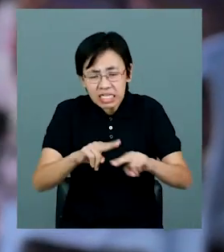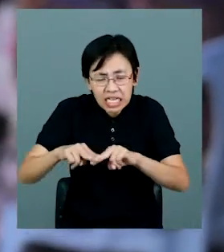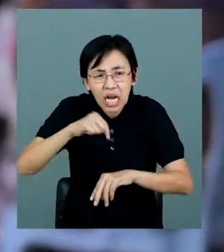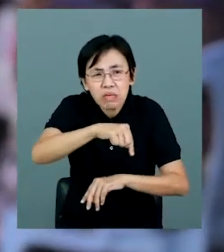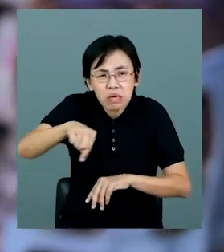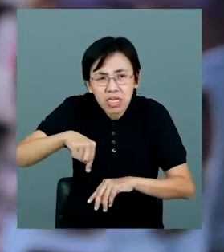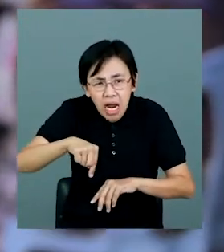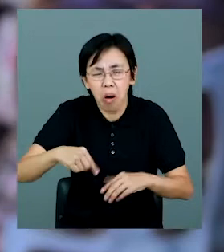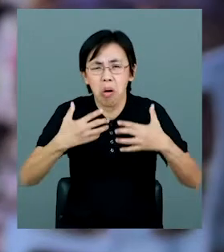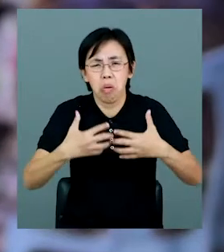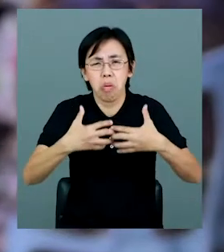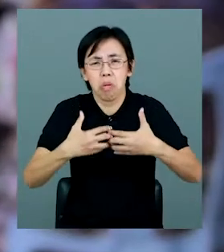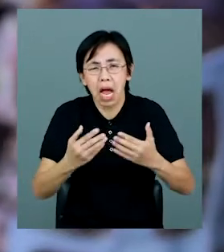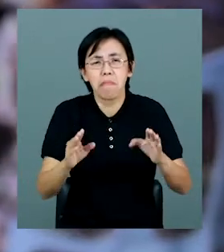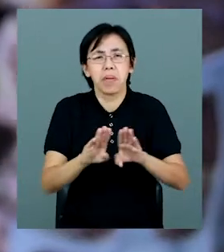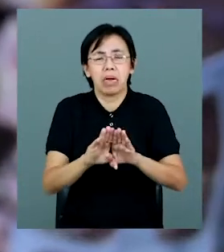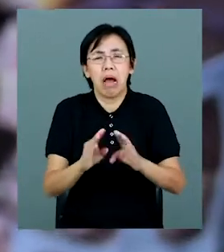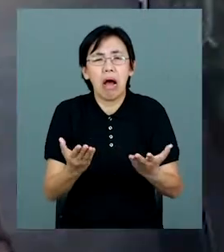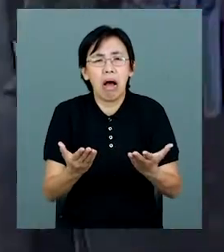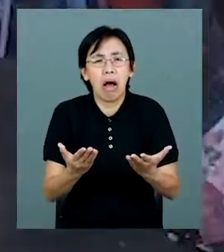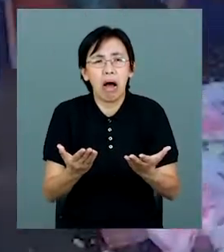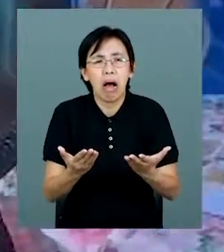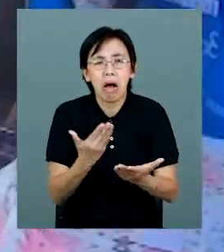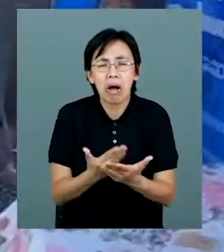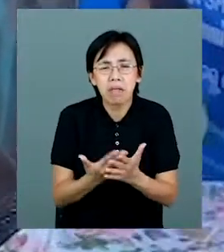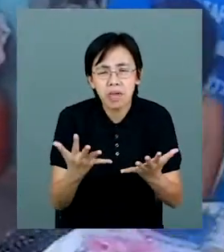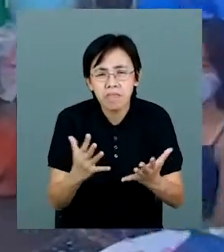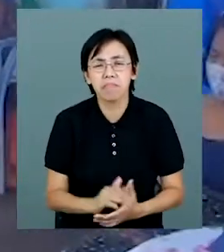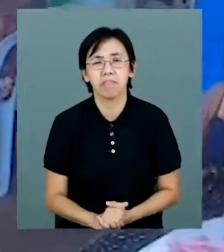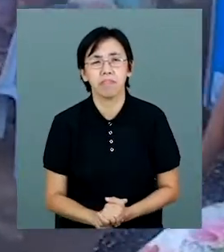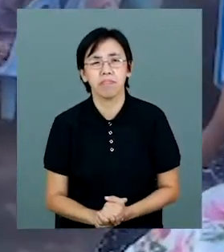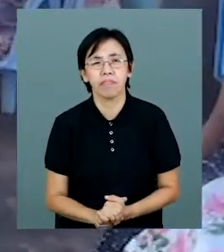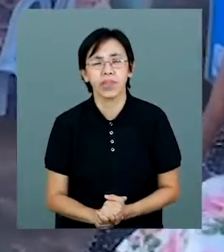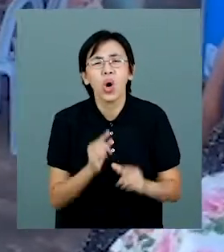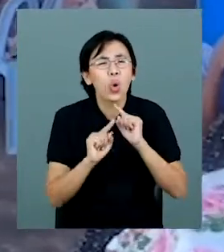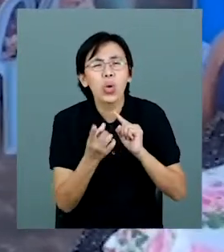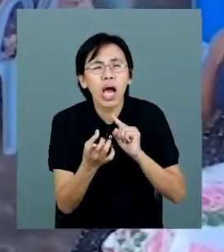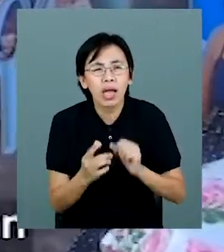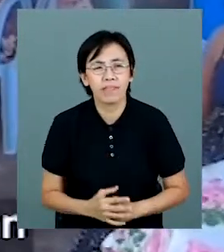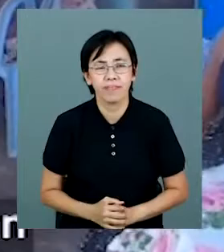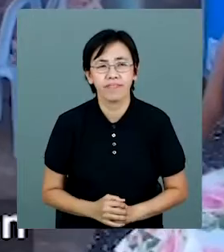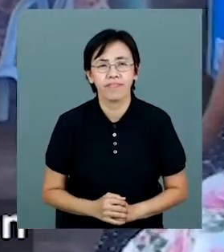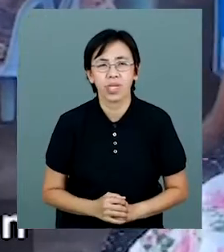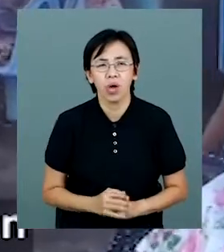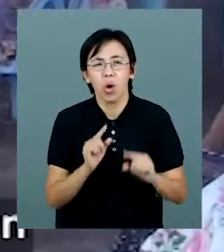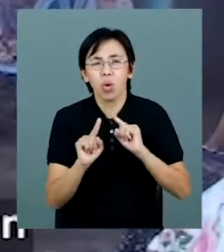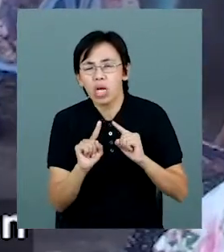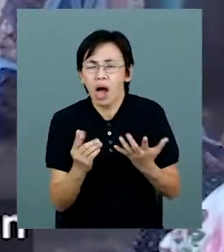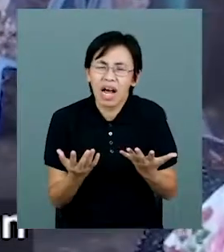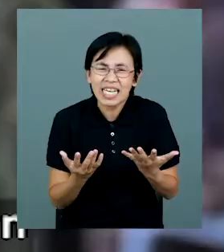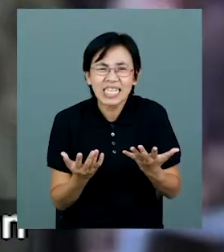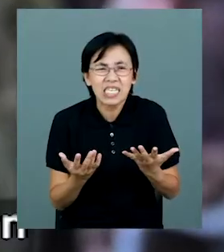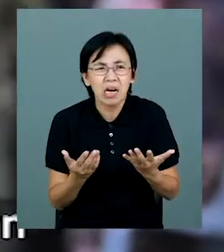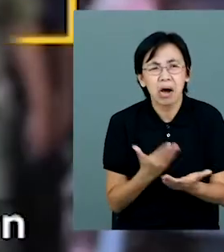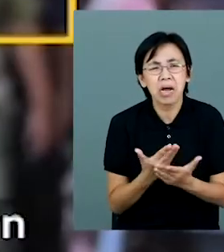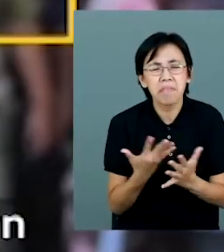างคลองและโรงงานนั้นเนี่ยปิดอยู่อ่ะไม่มีงานด้วยอ่ะ ครับ ค่ะ แล้วคุยอะไร ไปวันนี้อ่ะเนี่ยฉันทำว่